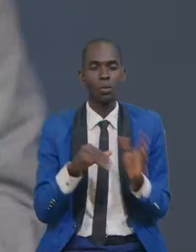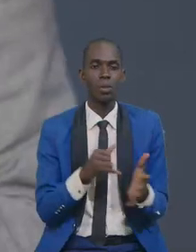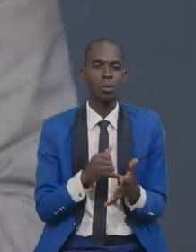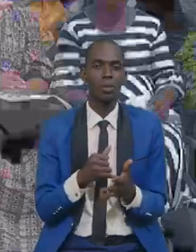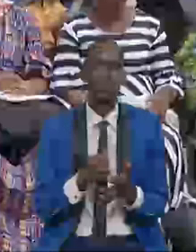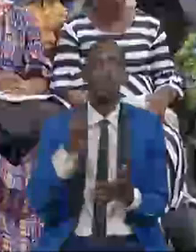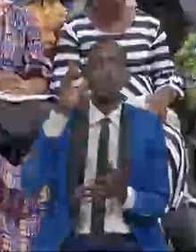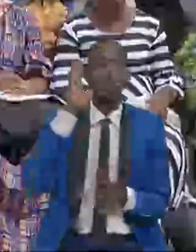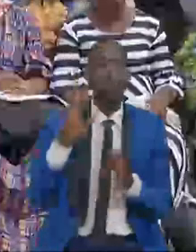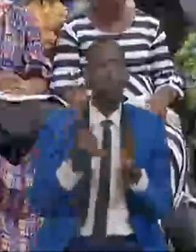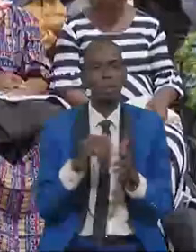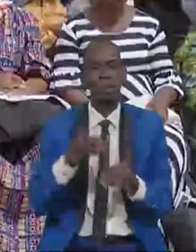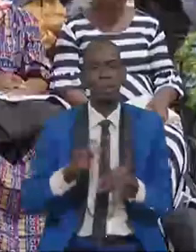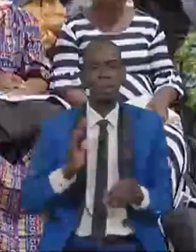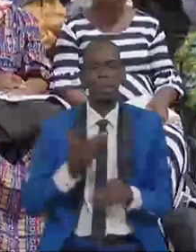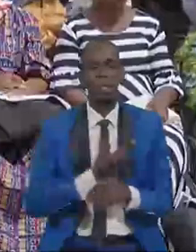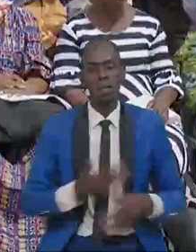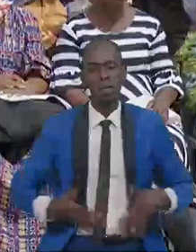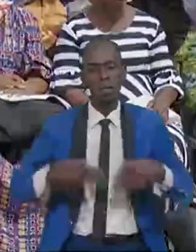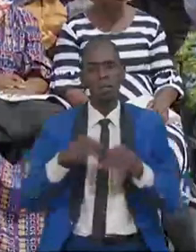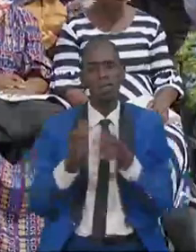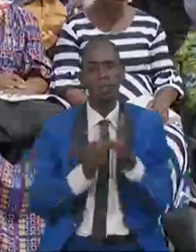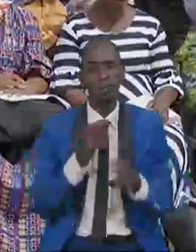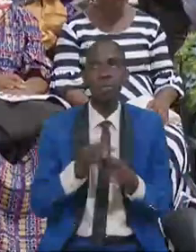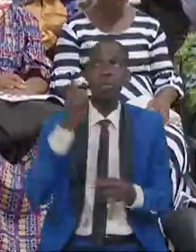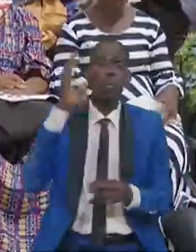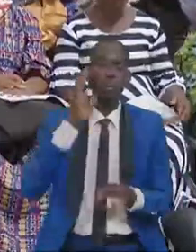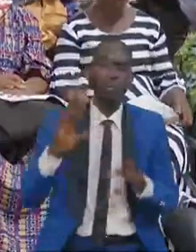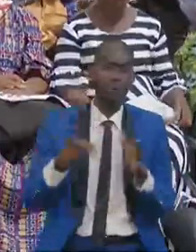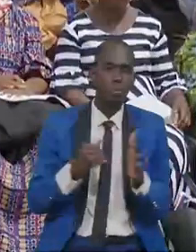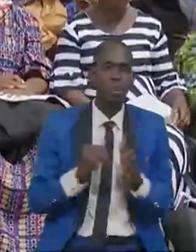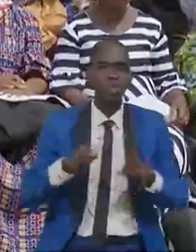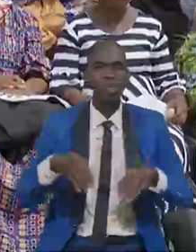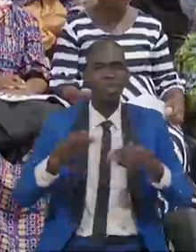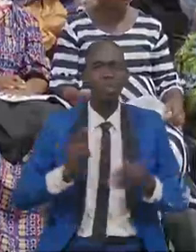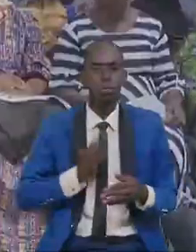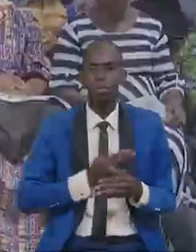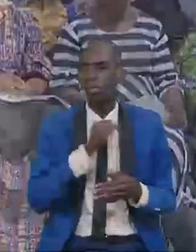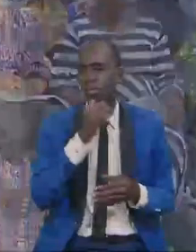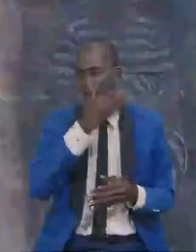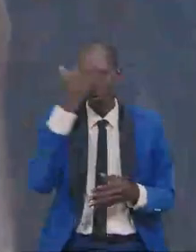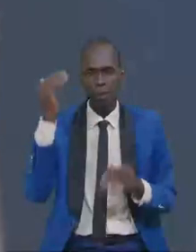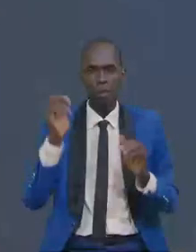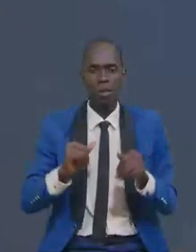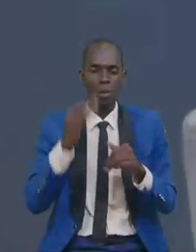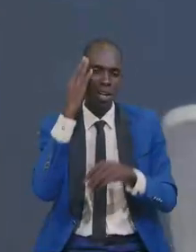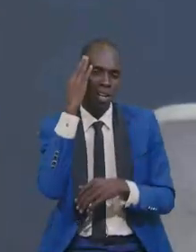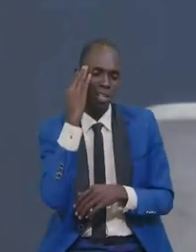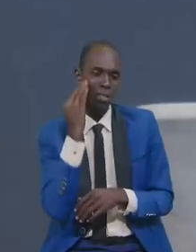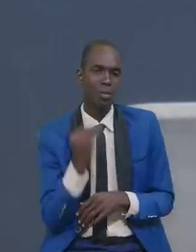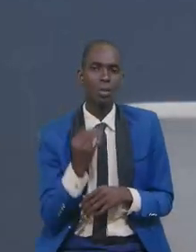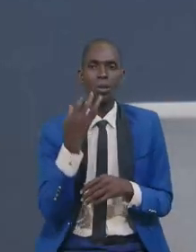fera. Il le fera dans nos vies. Il le fera et nous donnera une